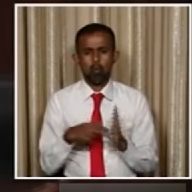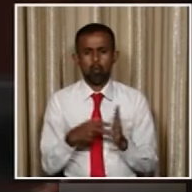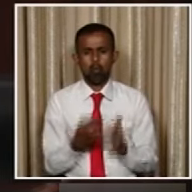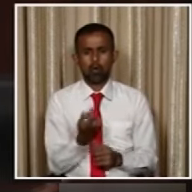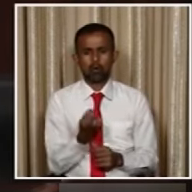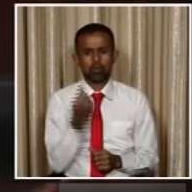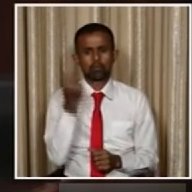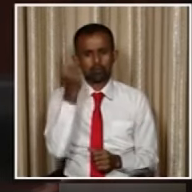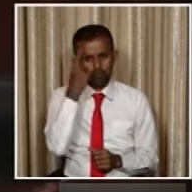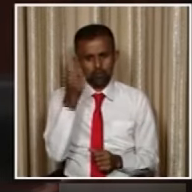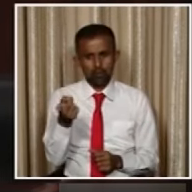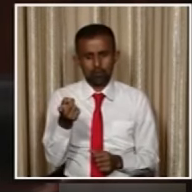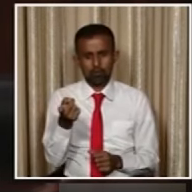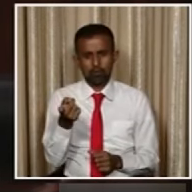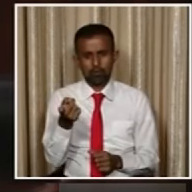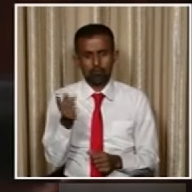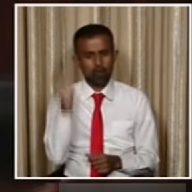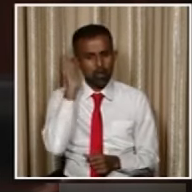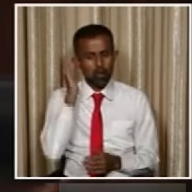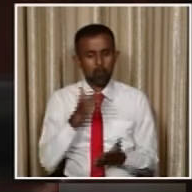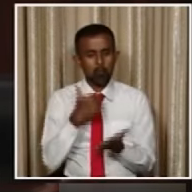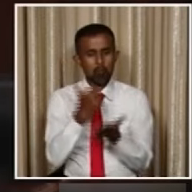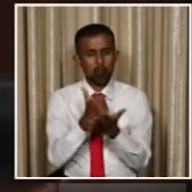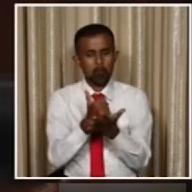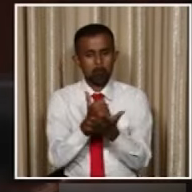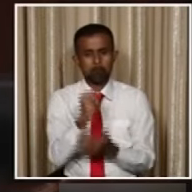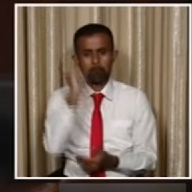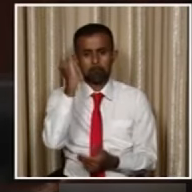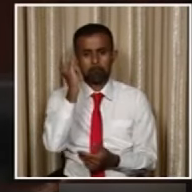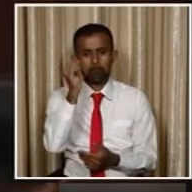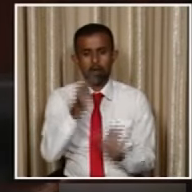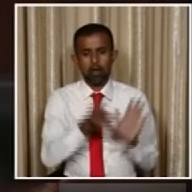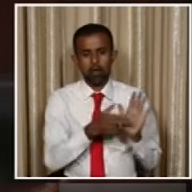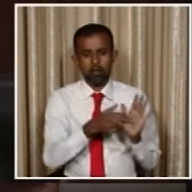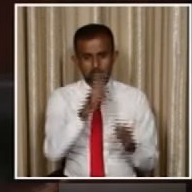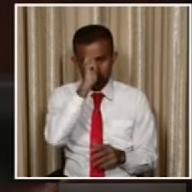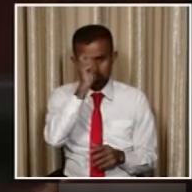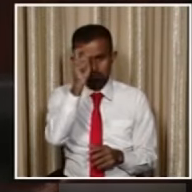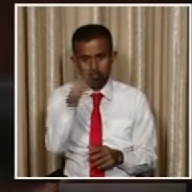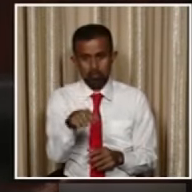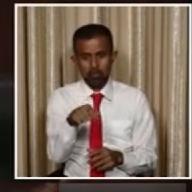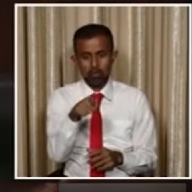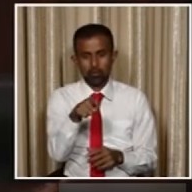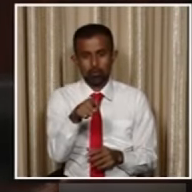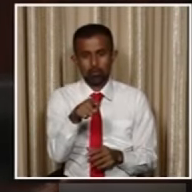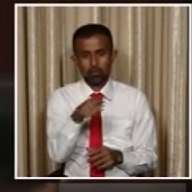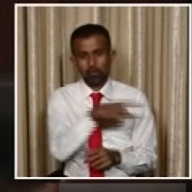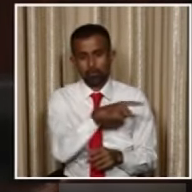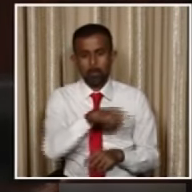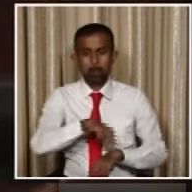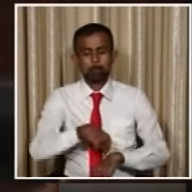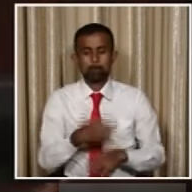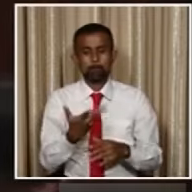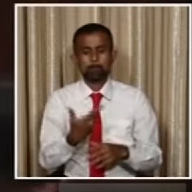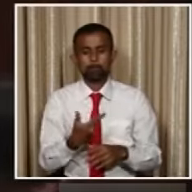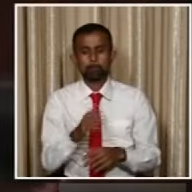විශේෂඥයෝ දන්නවා. මට අහසයි අහන්න මහ බැංකු අධිපතිතුමාගේ නන්දලාල් වීරසිංහ මැතිතුමාගෙන් එතුමා පැය කීයක්